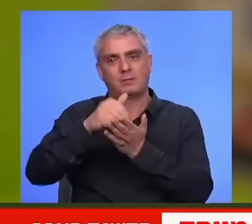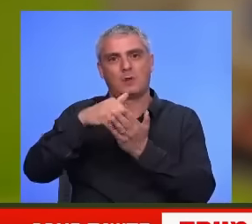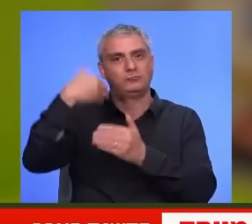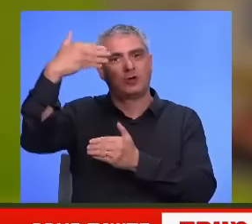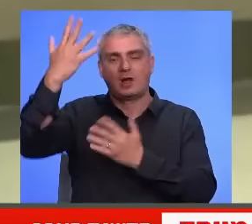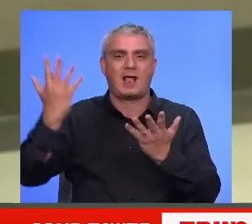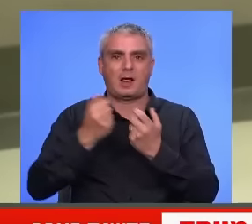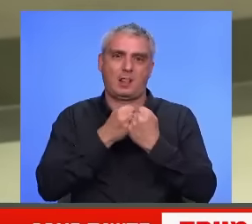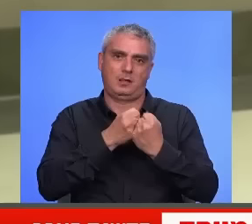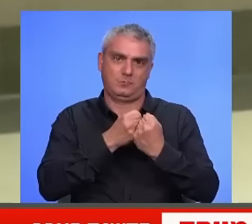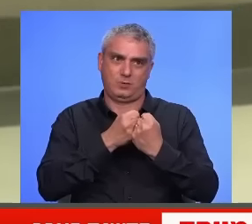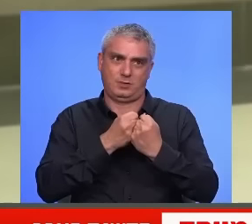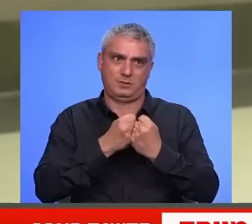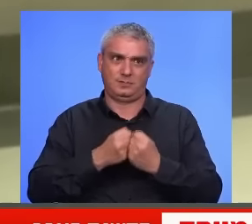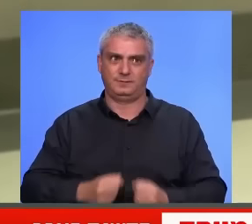איך להתמודד עם זה.